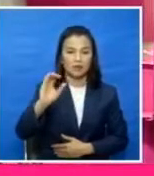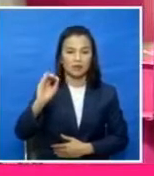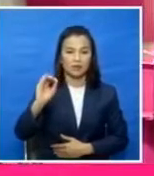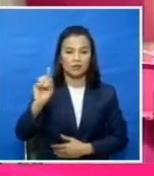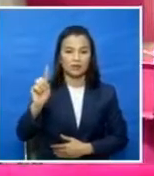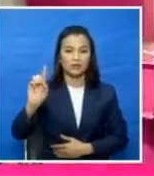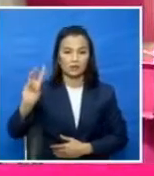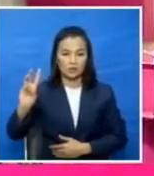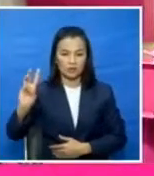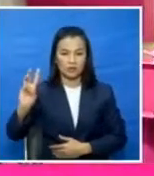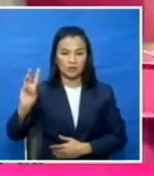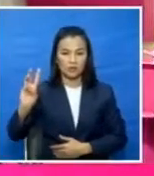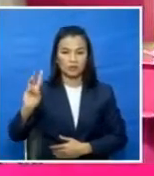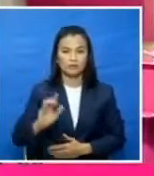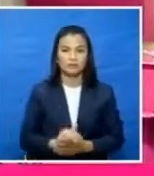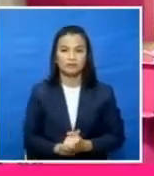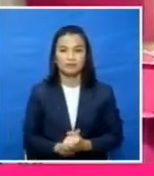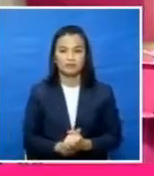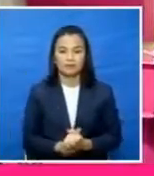5739016